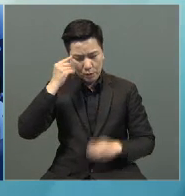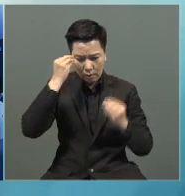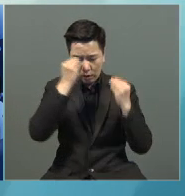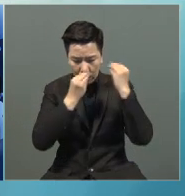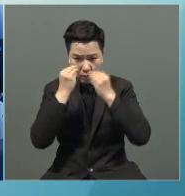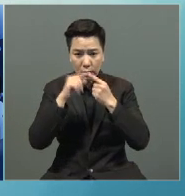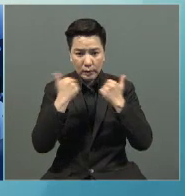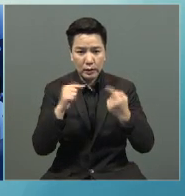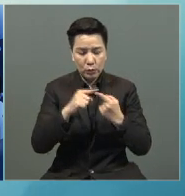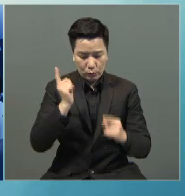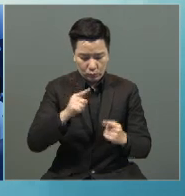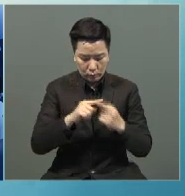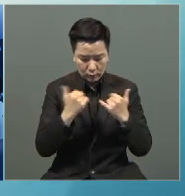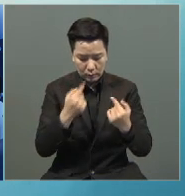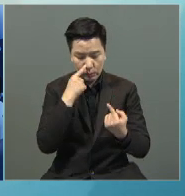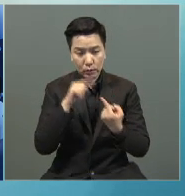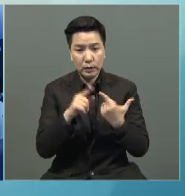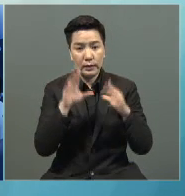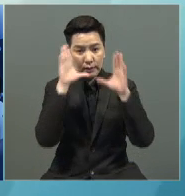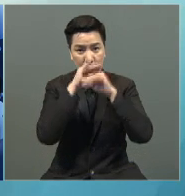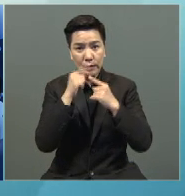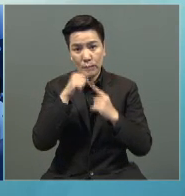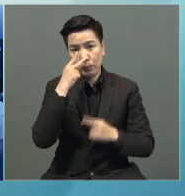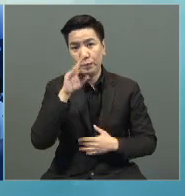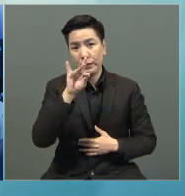นจะได้กลับได้นะครับตรงนี้ก็เป็นเวลาที่ดียังไงเดี๋ยวเวลาอีกทีเดี๋ยวรอการประกาศอีกรอบนะครับผมอาจจะจำสับสนในช่วงเวลาอนุเหลือแต่อันนี้5ทุ่มแน่แต่ 08:00